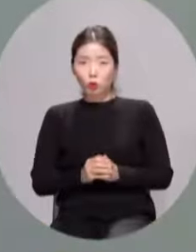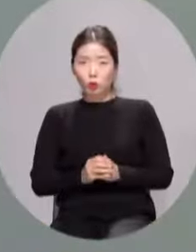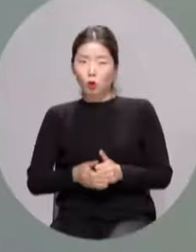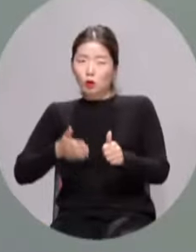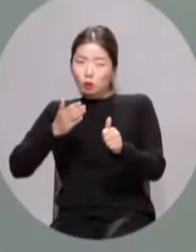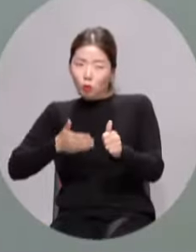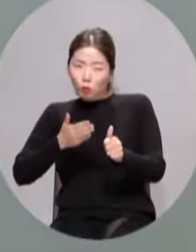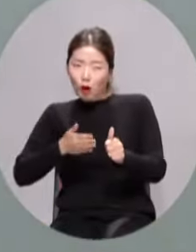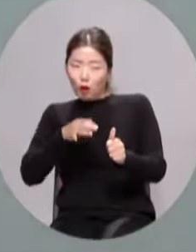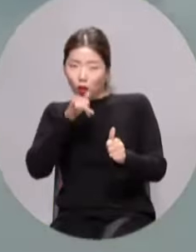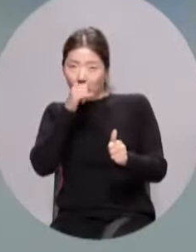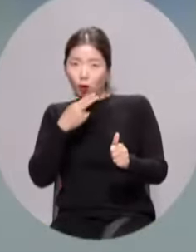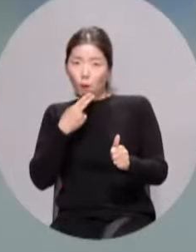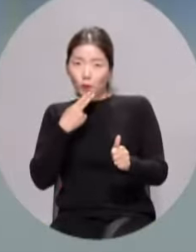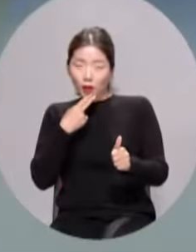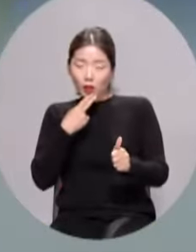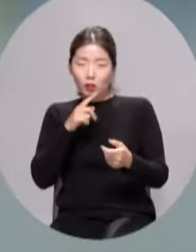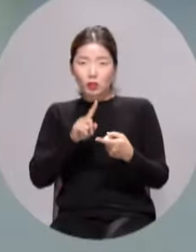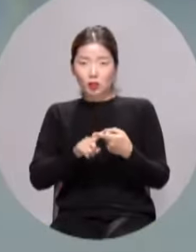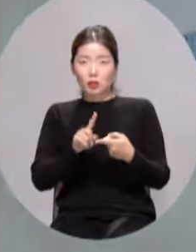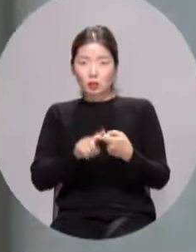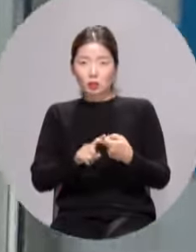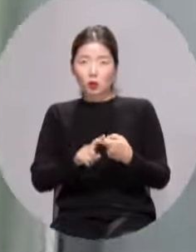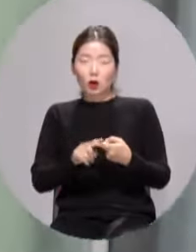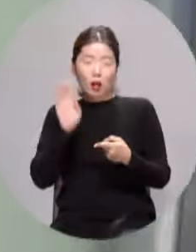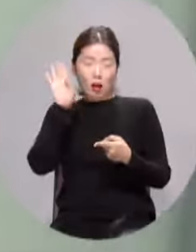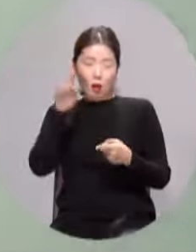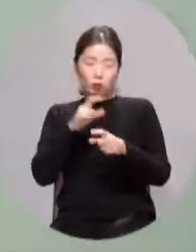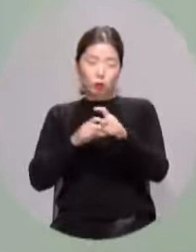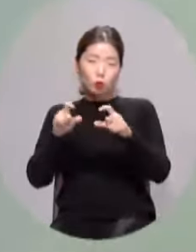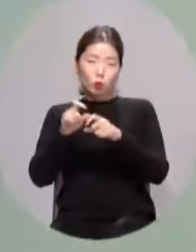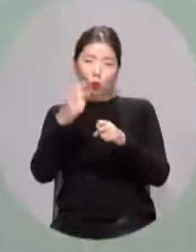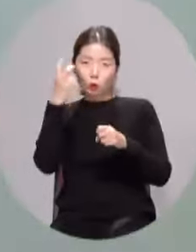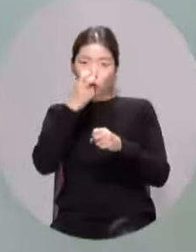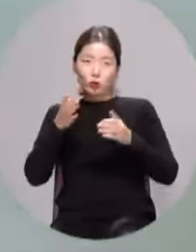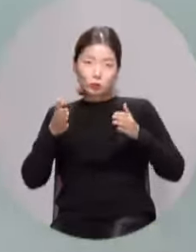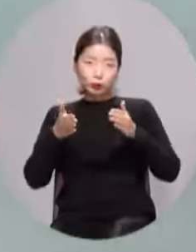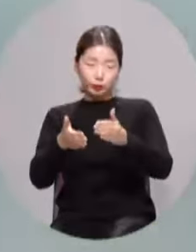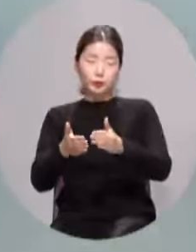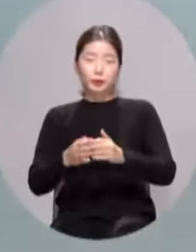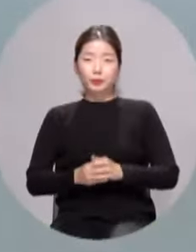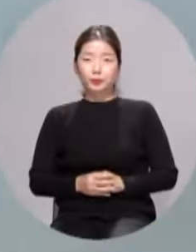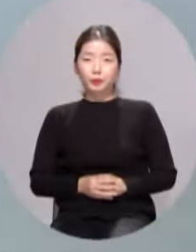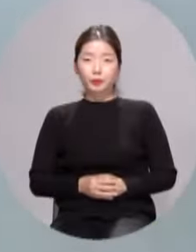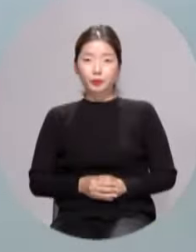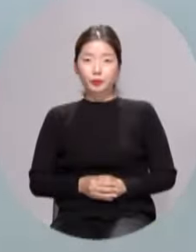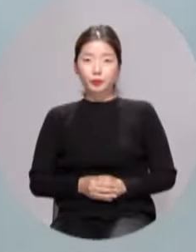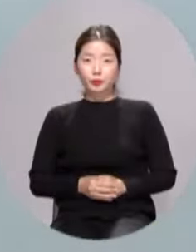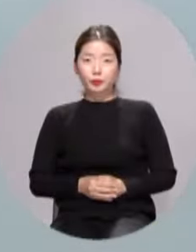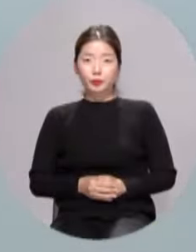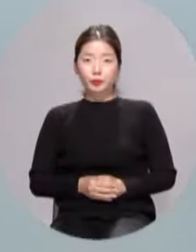청탁과 로비가 실제로 이루어졌는지 여부에 대해 향후 수사가 집중될 전망입니다. MBC 뉴스 박혜진입니다.